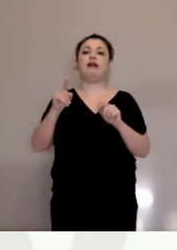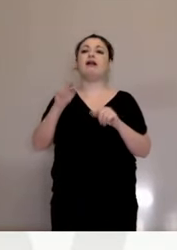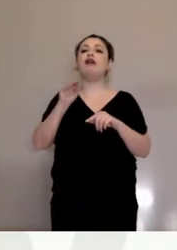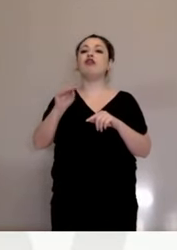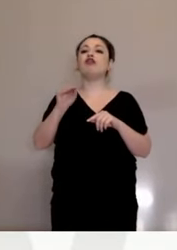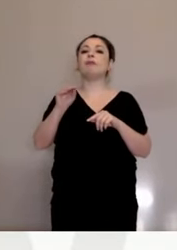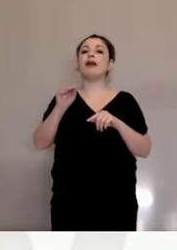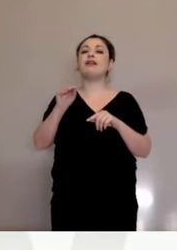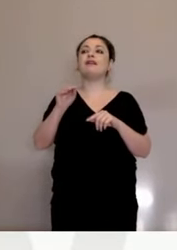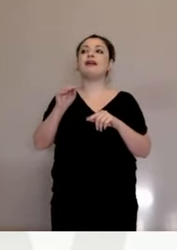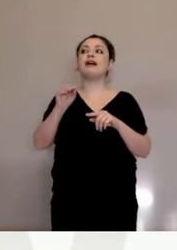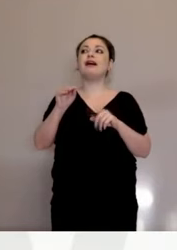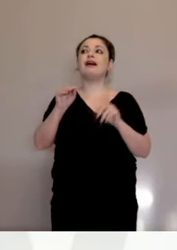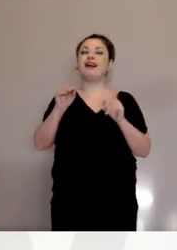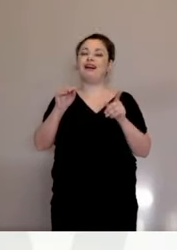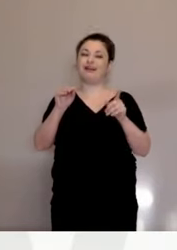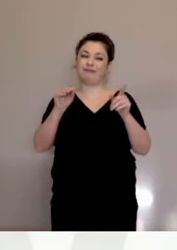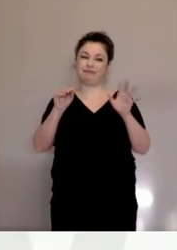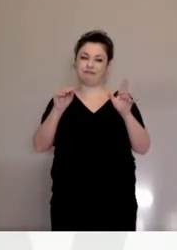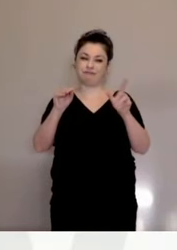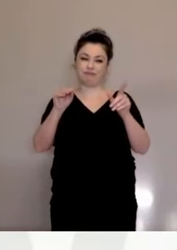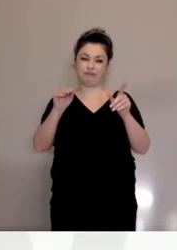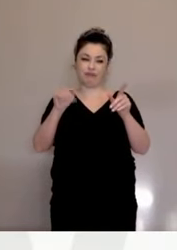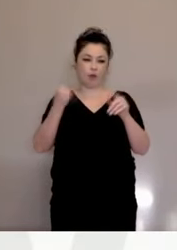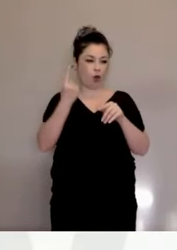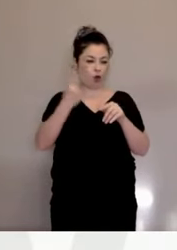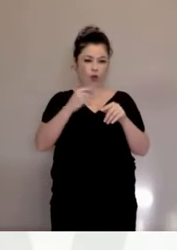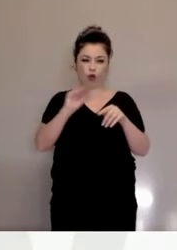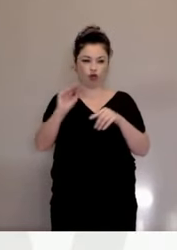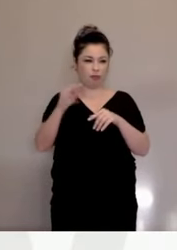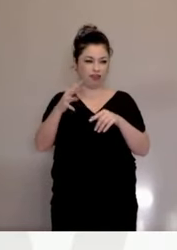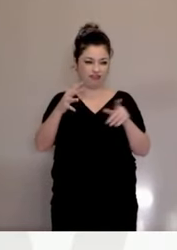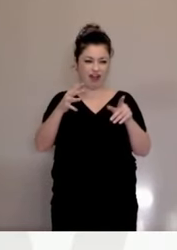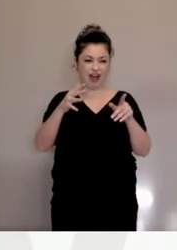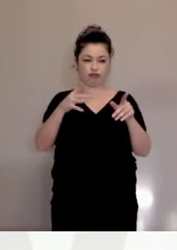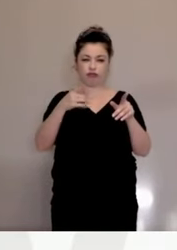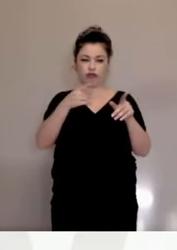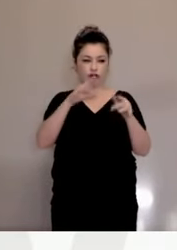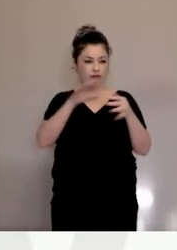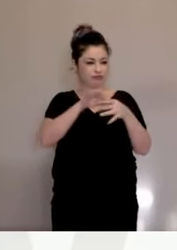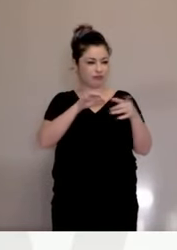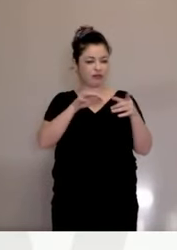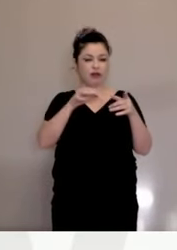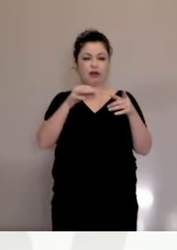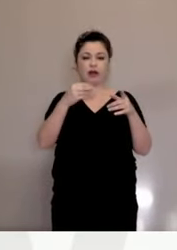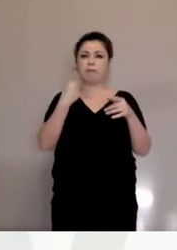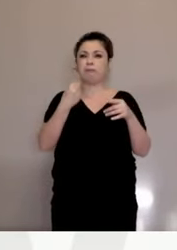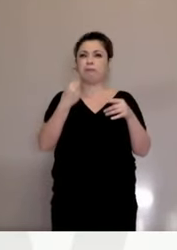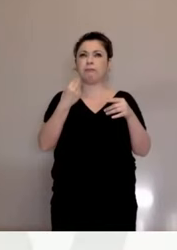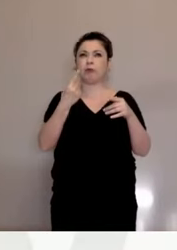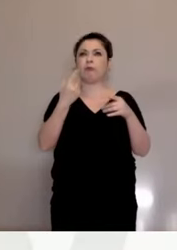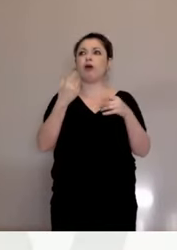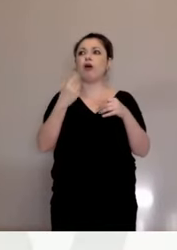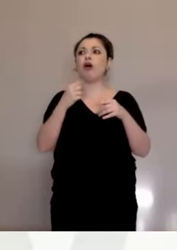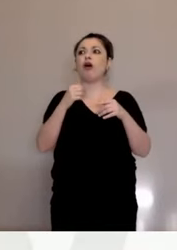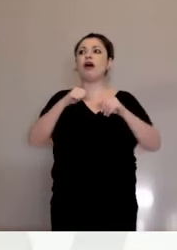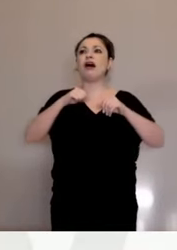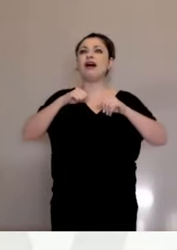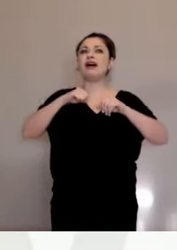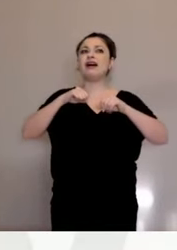che la domanda fatta da qualcuno, perché volere la